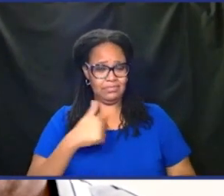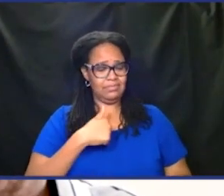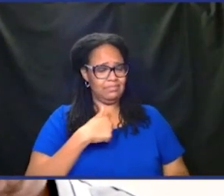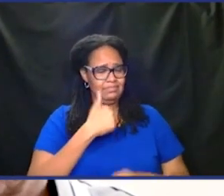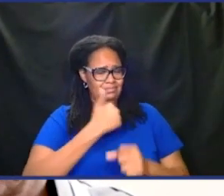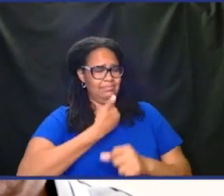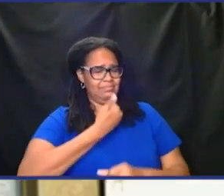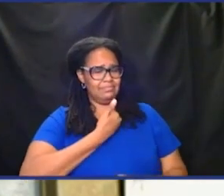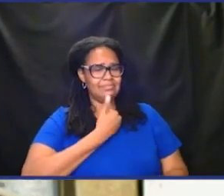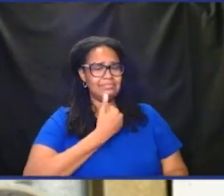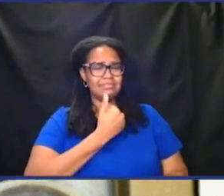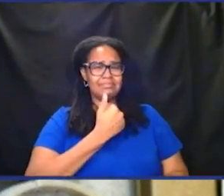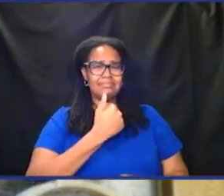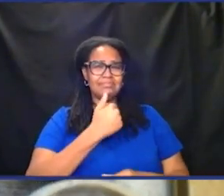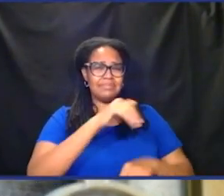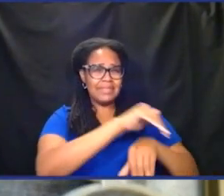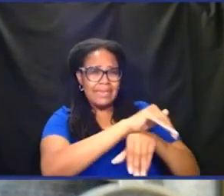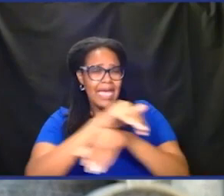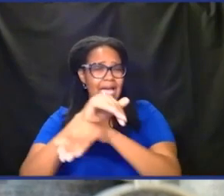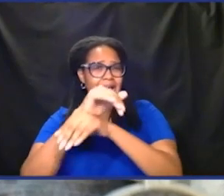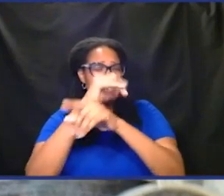مثل كوابيس.